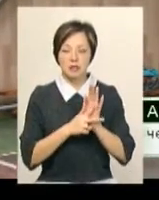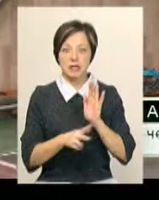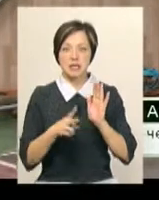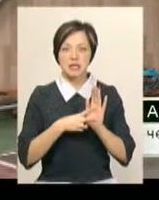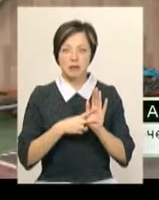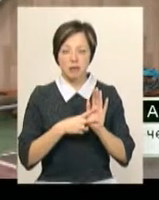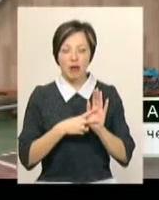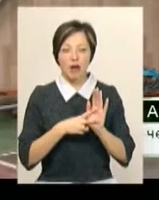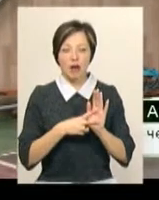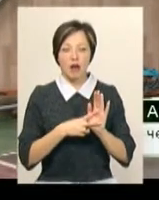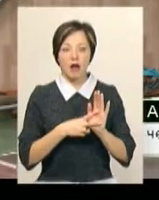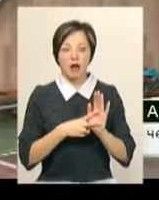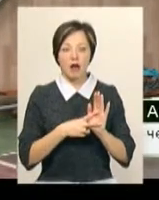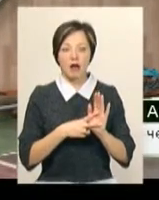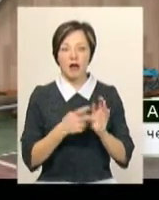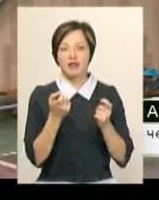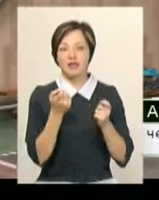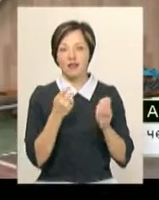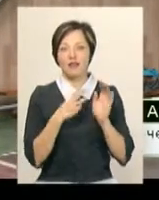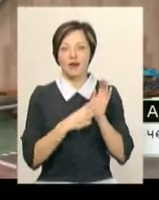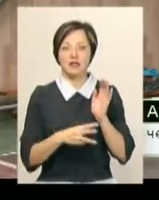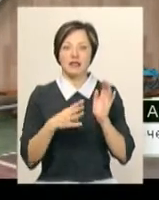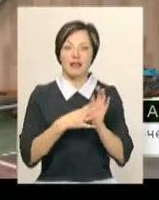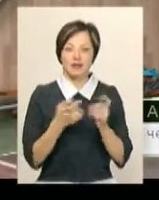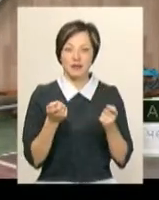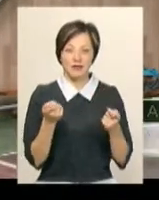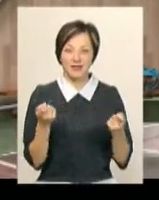87, хотіла 89, але трішки не вийшло.